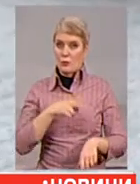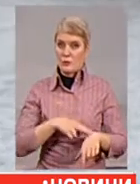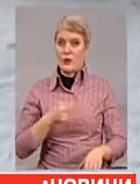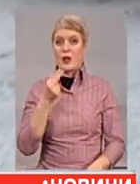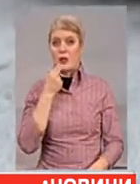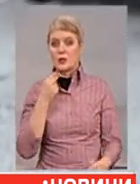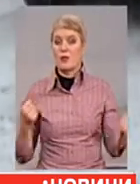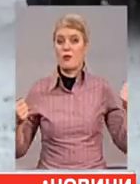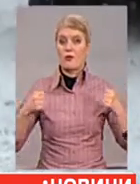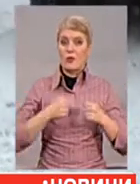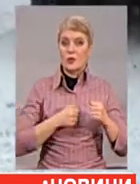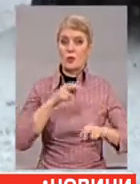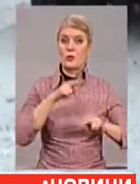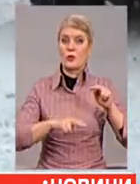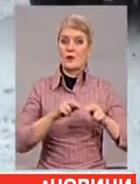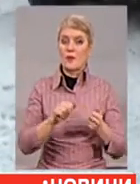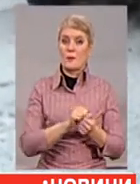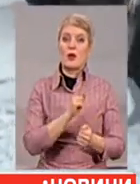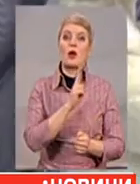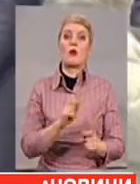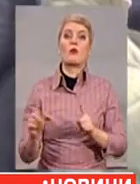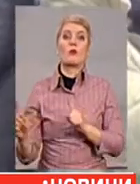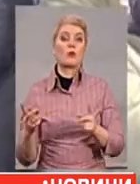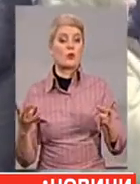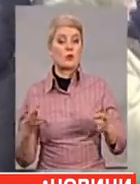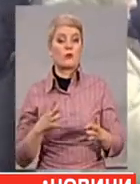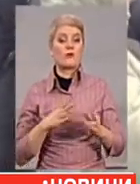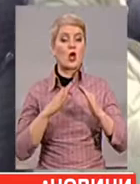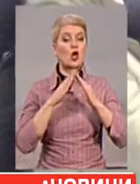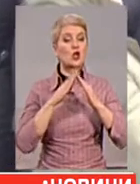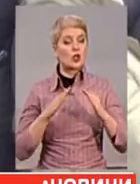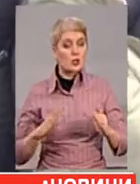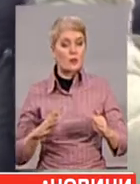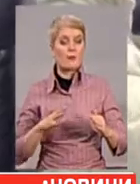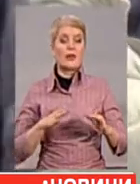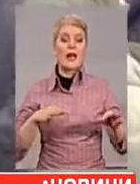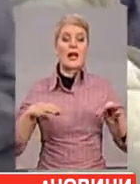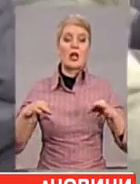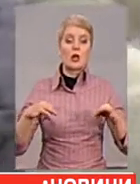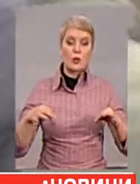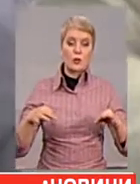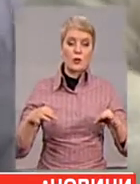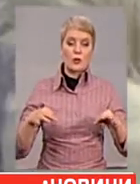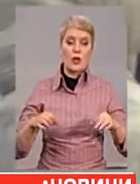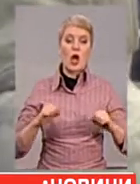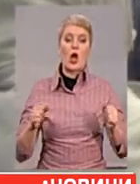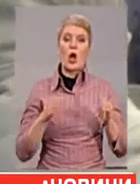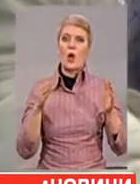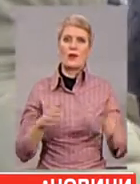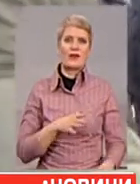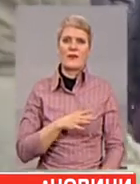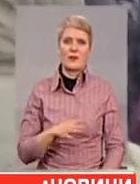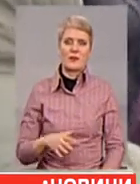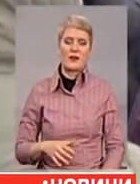Харчі, речі, будівельні матеріали. Кому що треба. Буває шифер, буває плійонка там. А холодильників не буває?